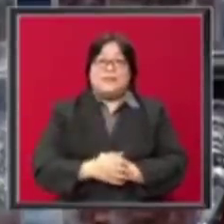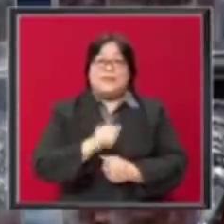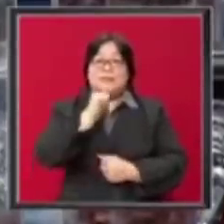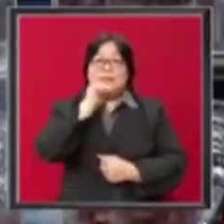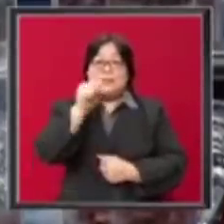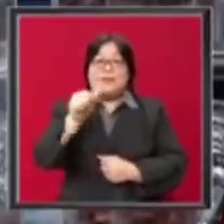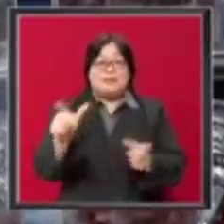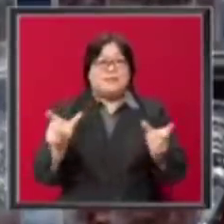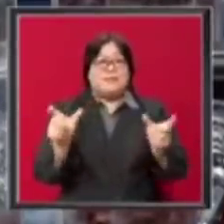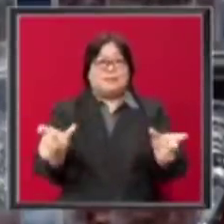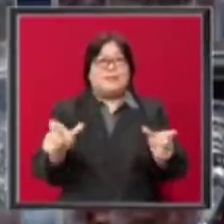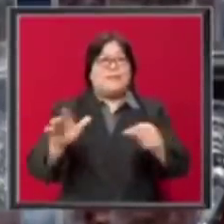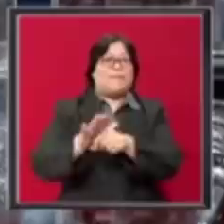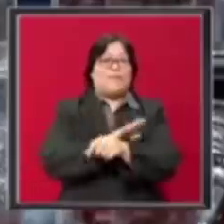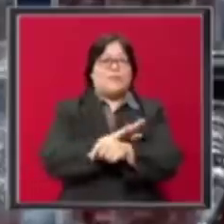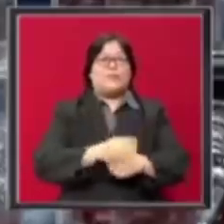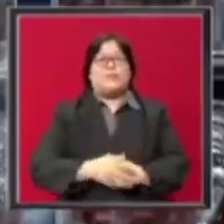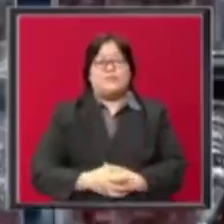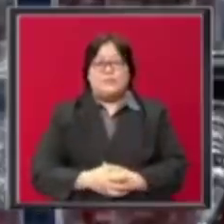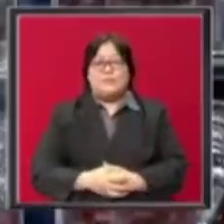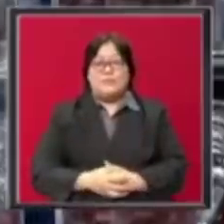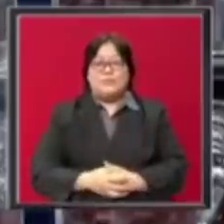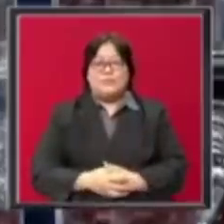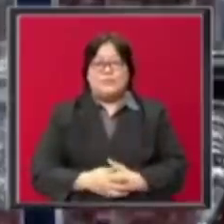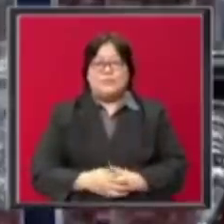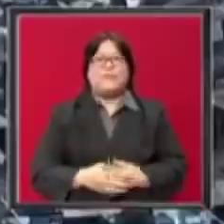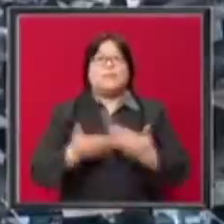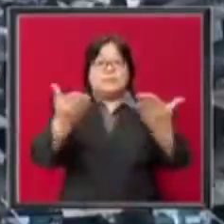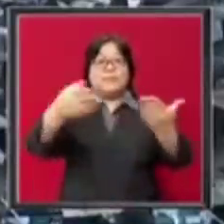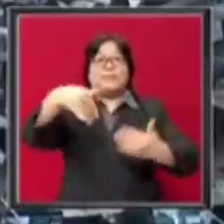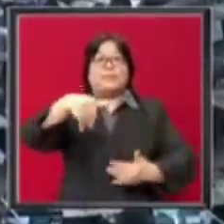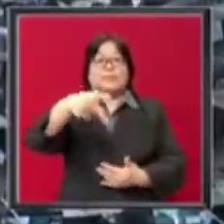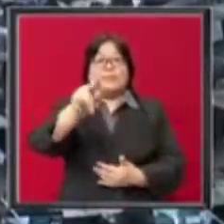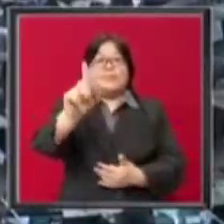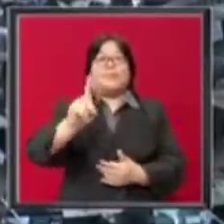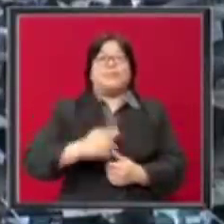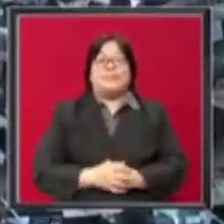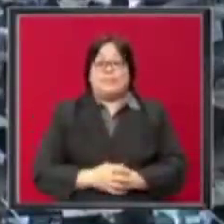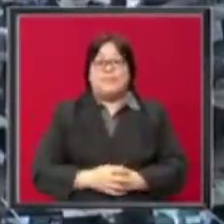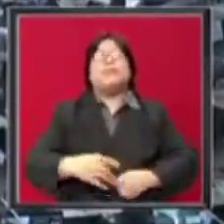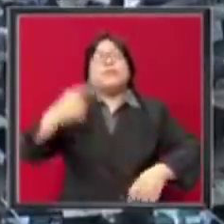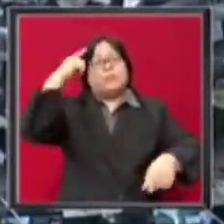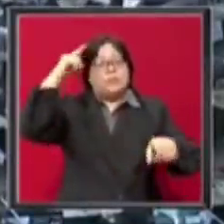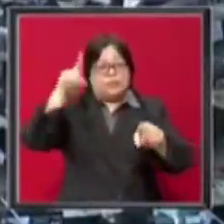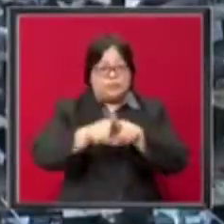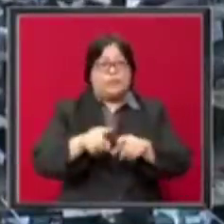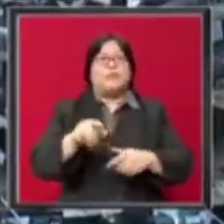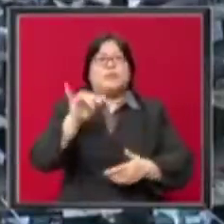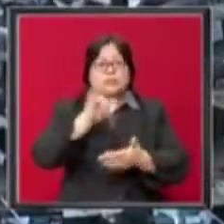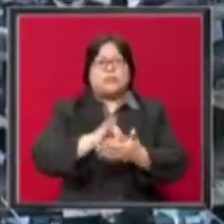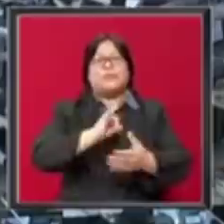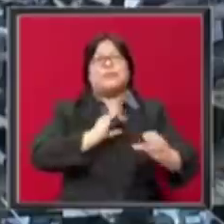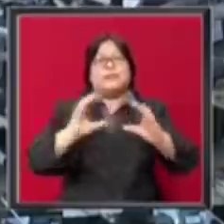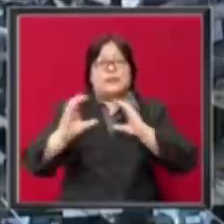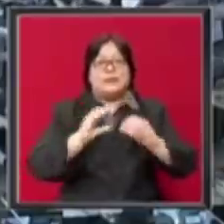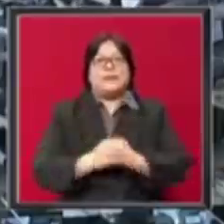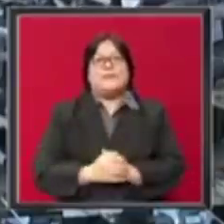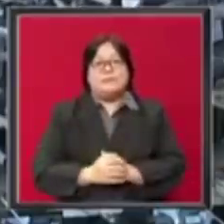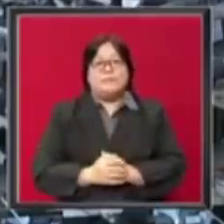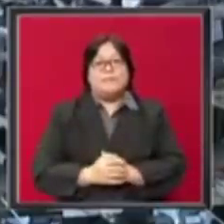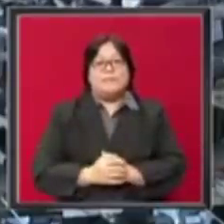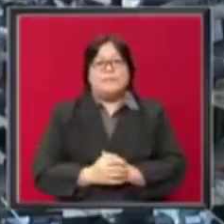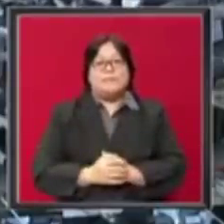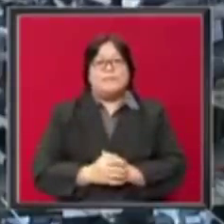di lockdown sepenuhnya. Silakan Pak Rizal. Setuju itu yang saya tekankan, ya.